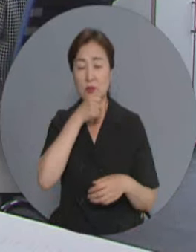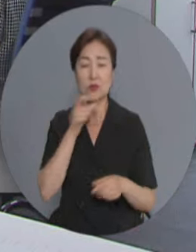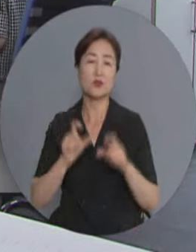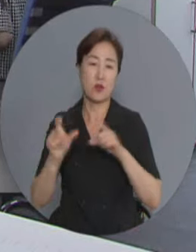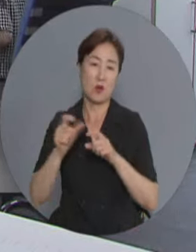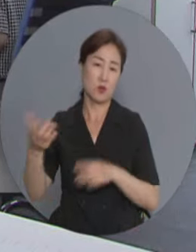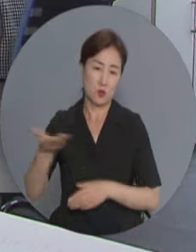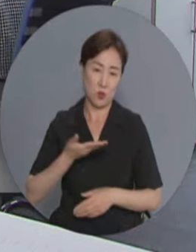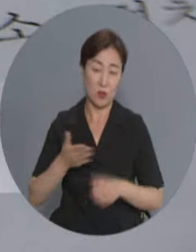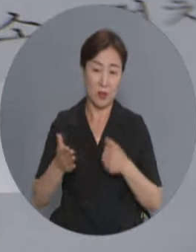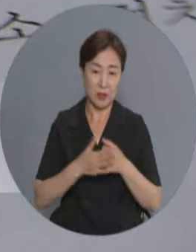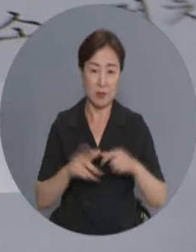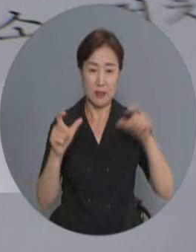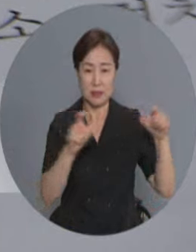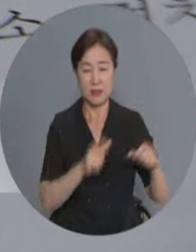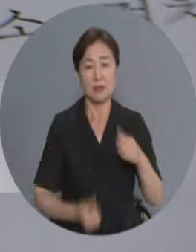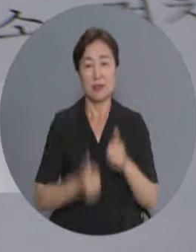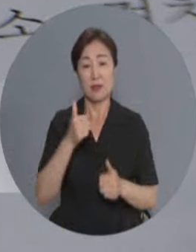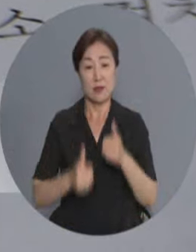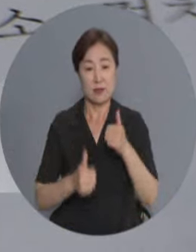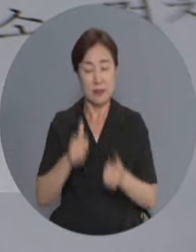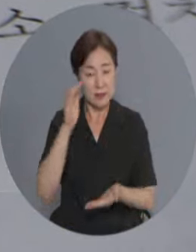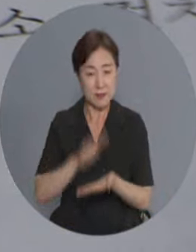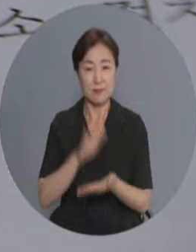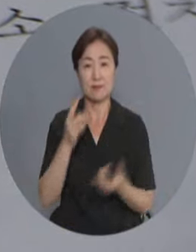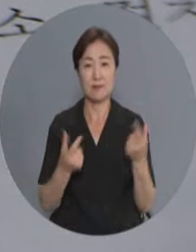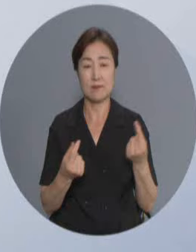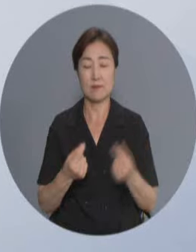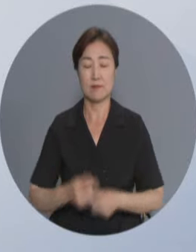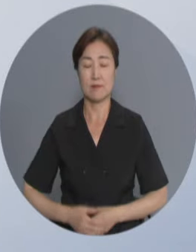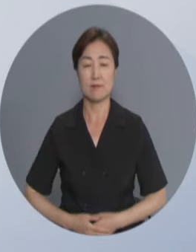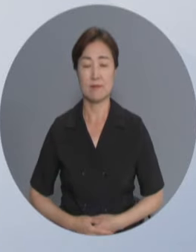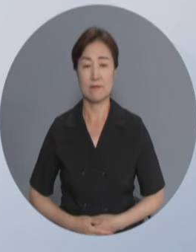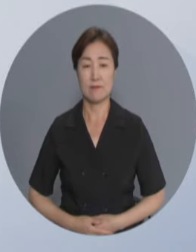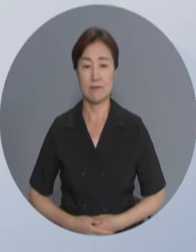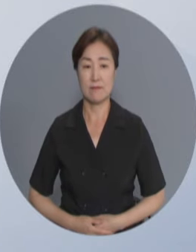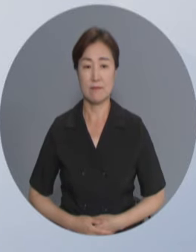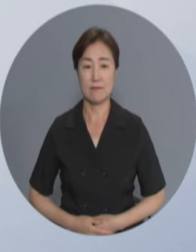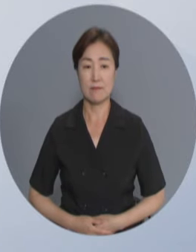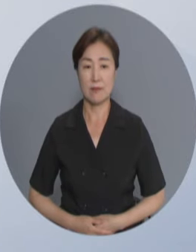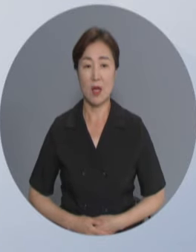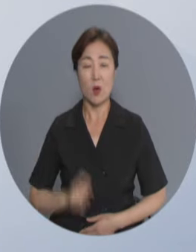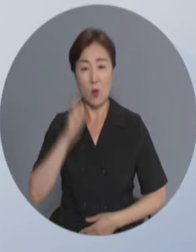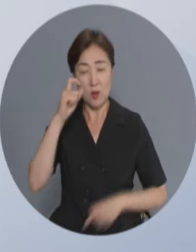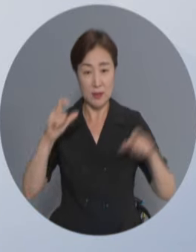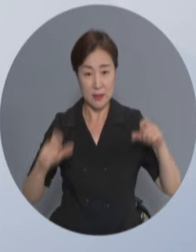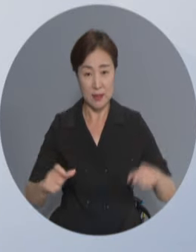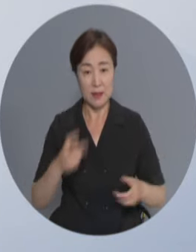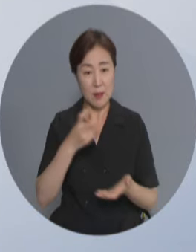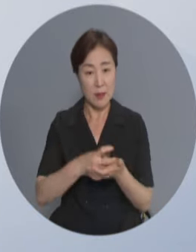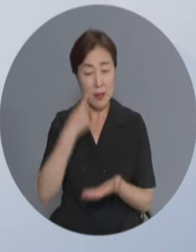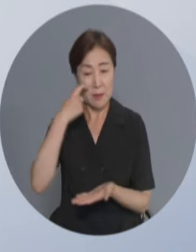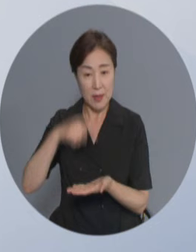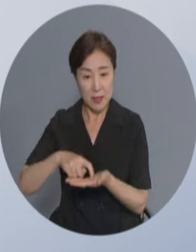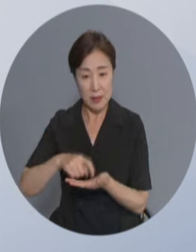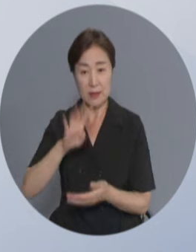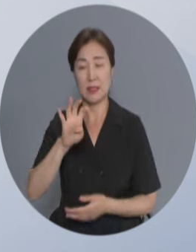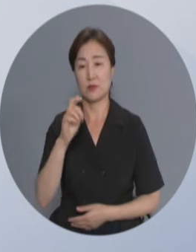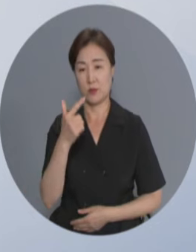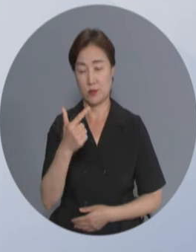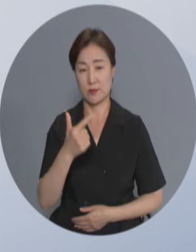연계돼 지자체 간의 경쟁도 갈수록 치열해졌습니다. 올 상반기 고용군이 발굴한 규제는 모두